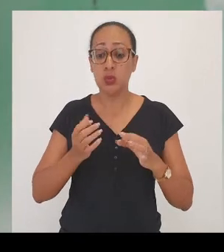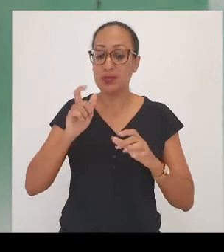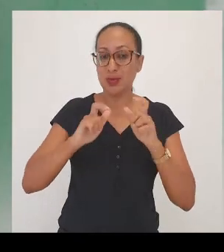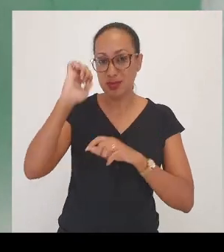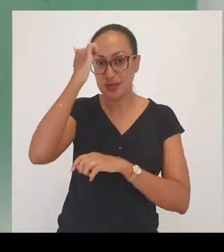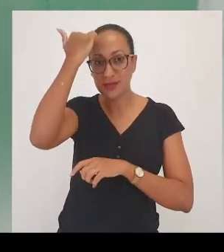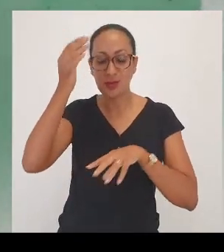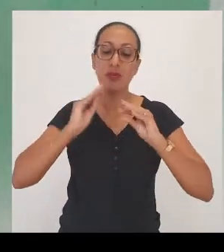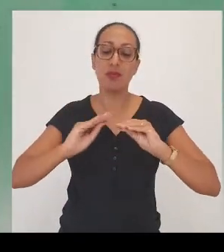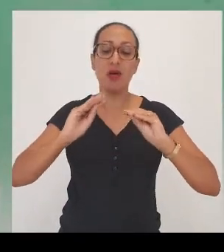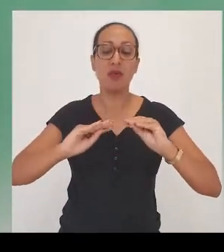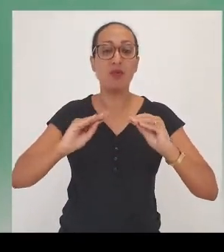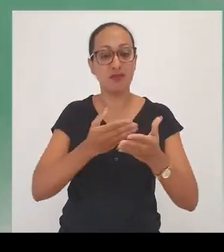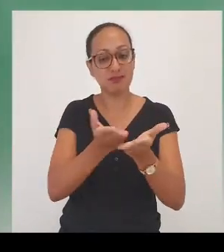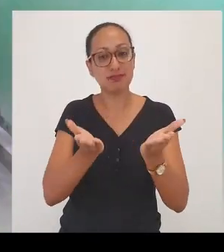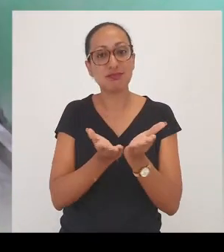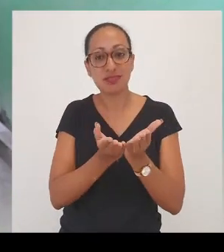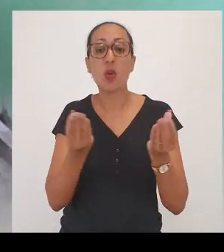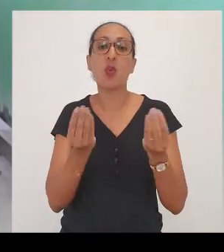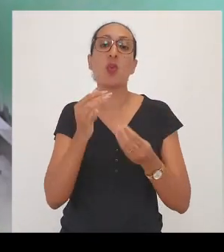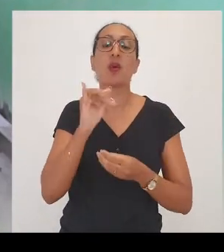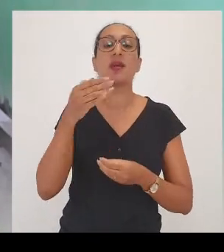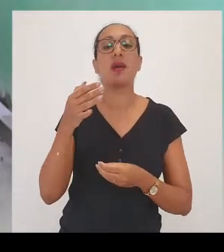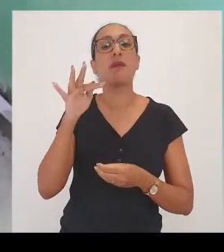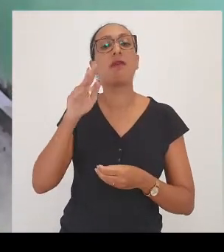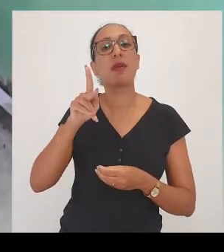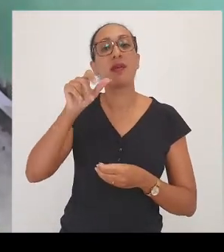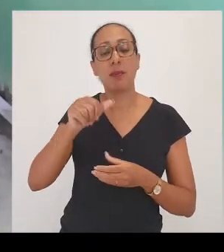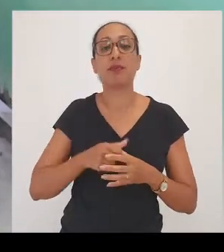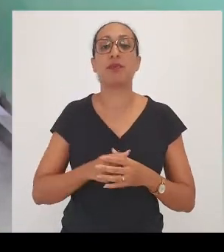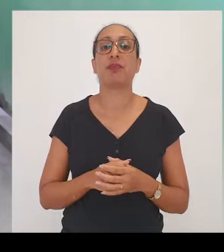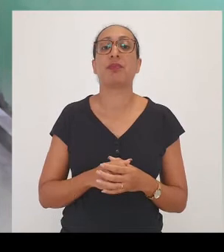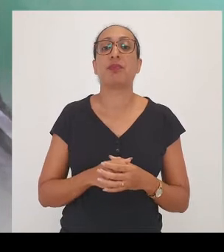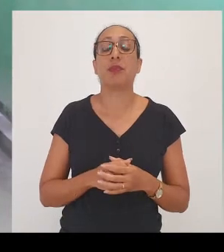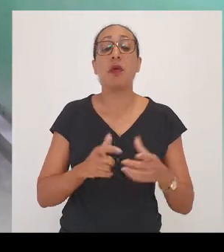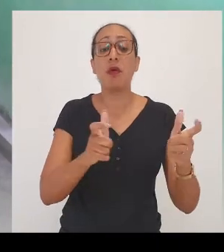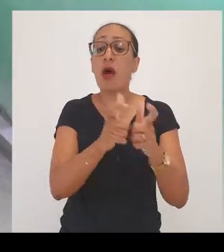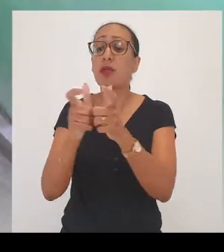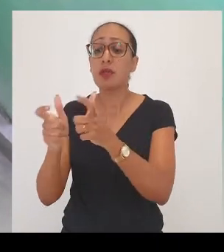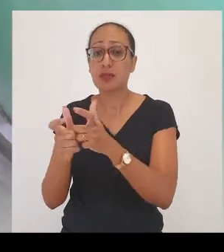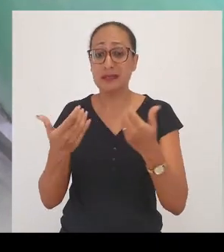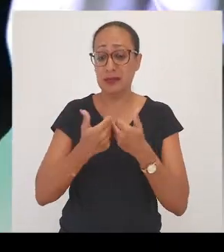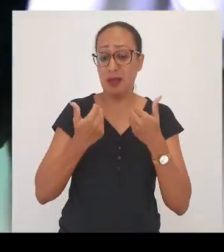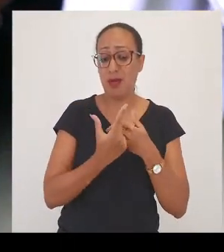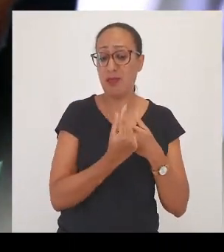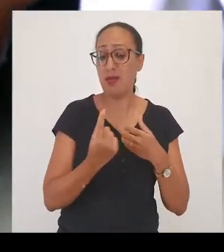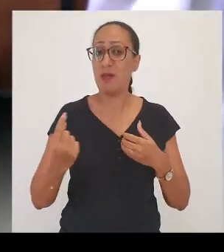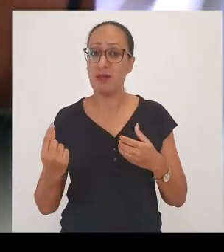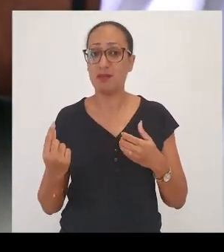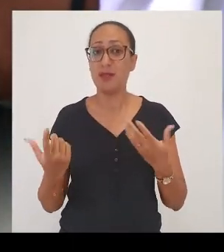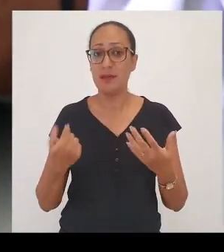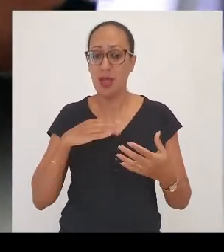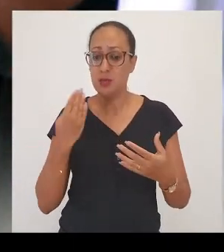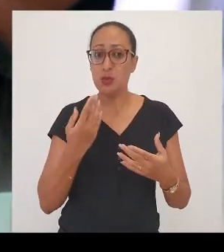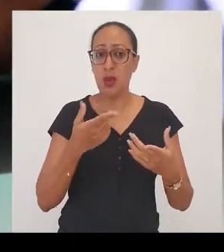que nous apportons à nos stagiaires à l'IMFPA. Beaucoup d'entreprises nous demandent une collaboration afin déjà